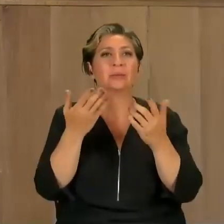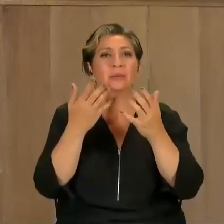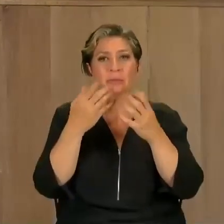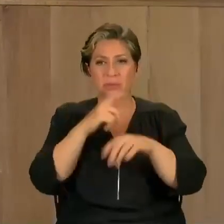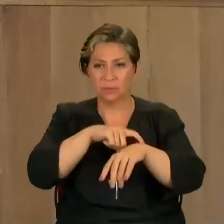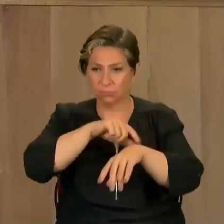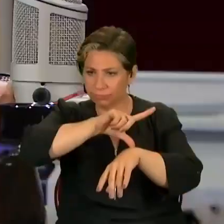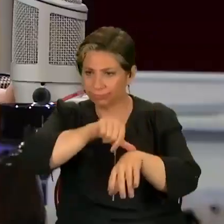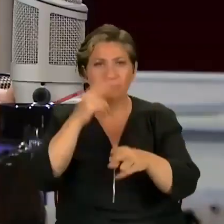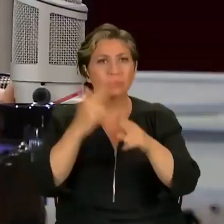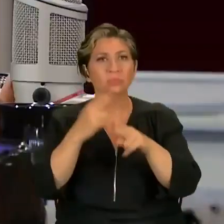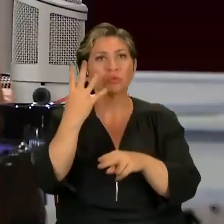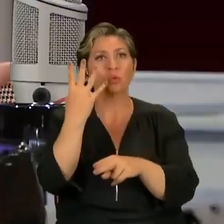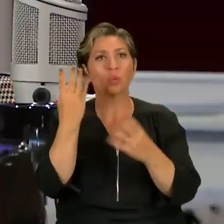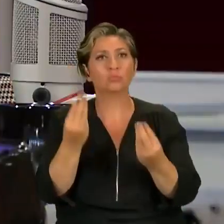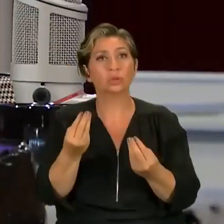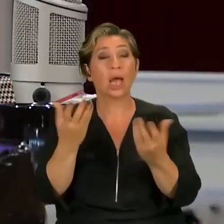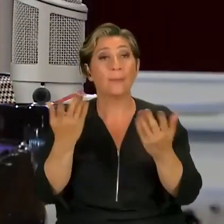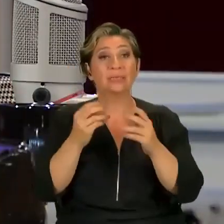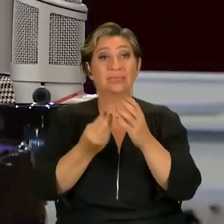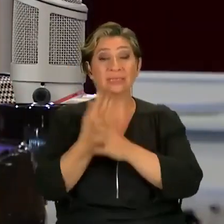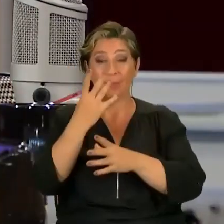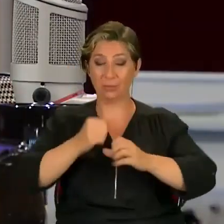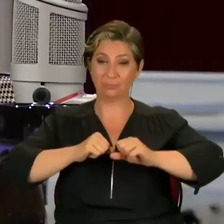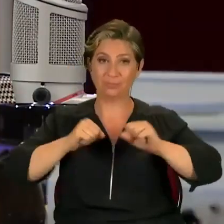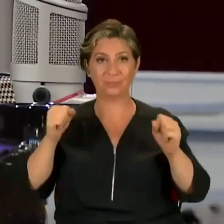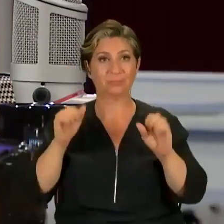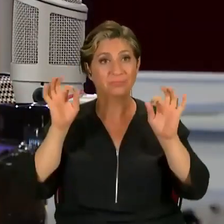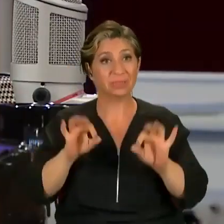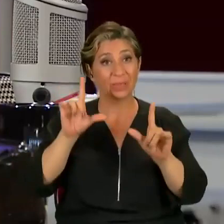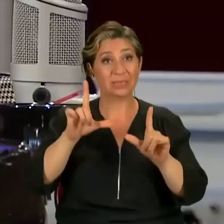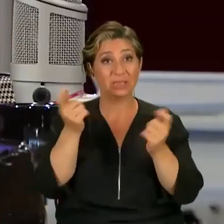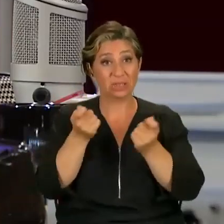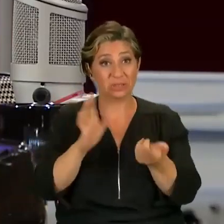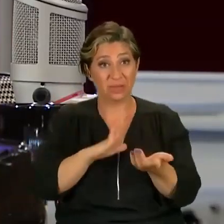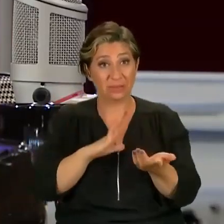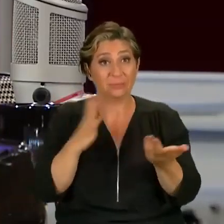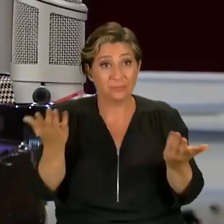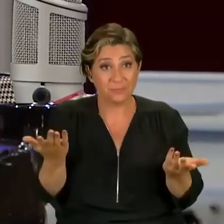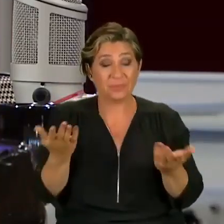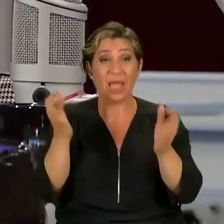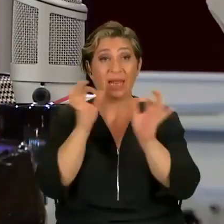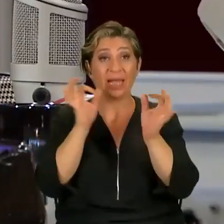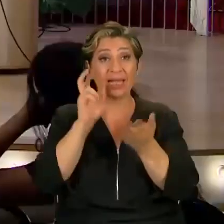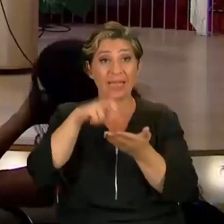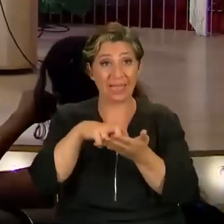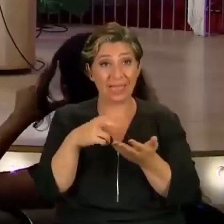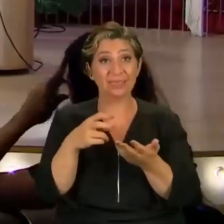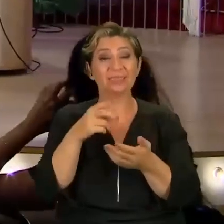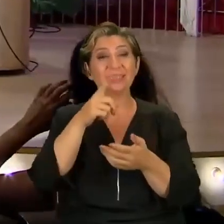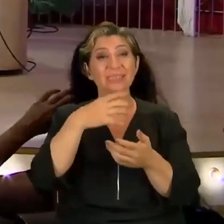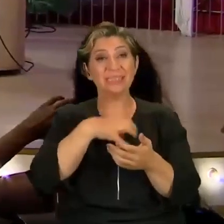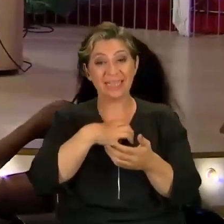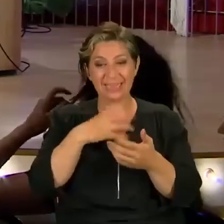Twitter derken bir bakıyorsun 4 olmuş saat. Ama sabah güne başlamak lazım. İşimiz var. Değil mi? Erken kalkan yani yola ver. Yani